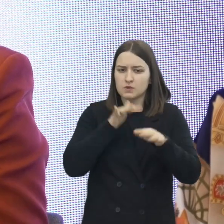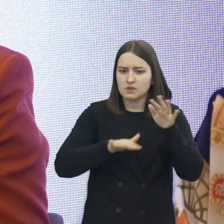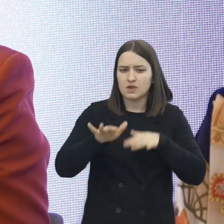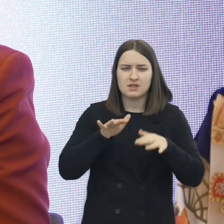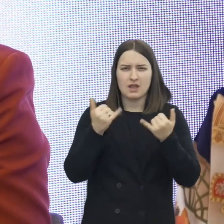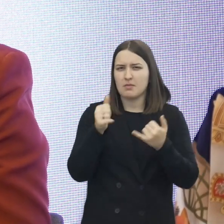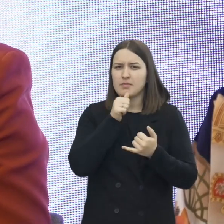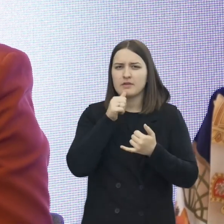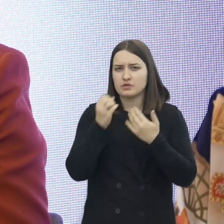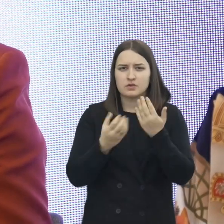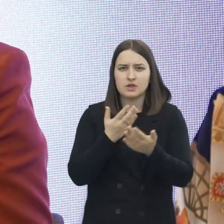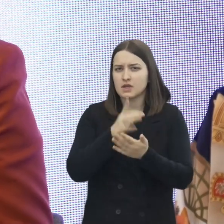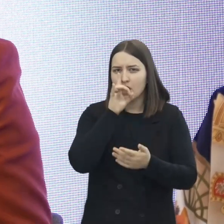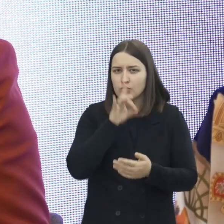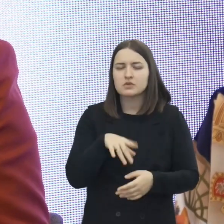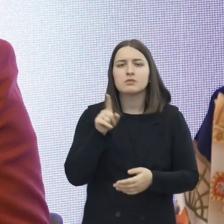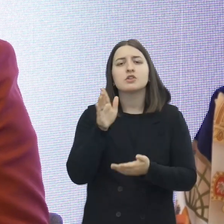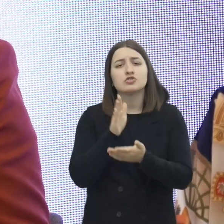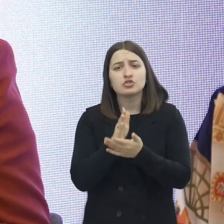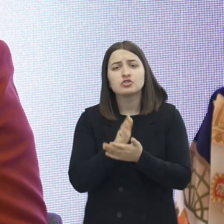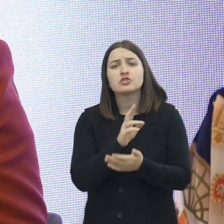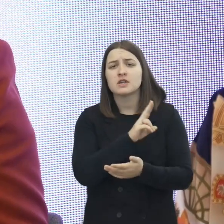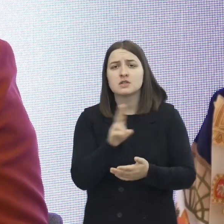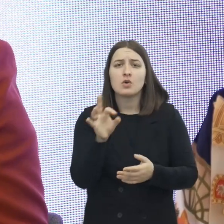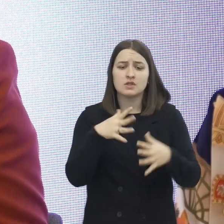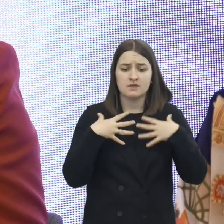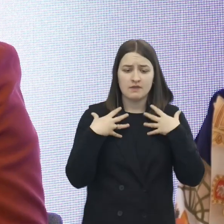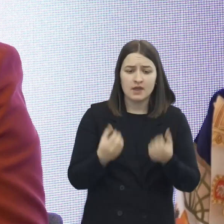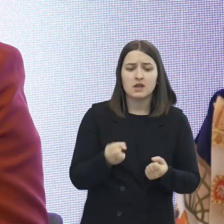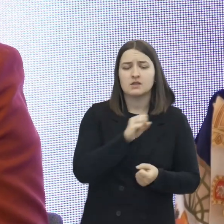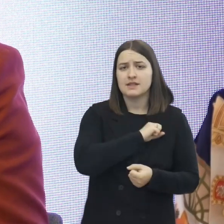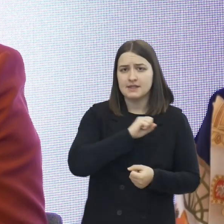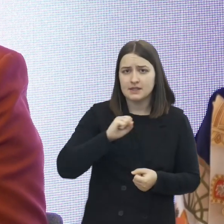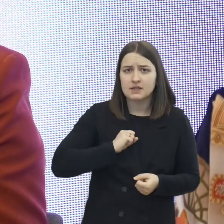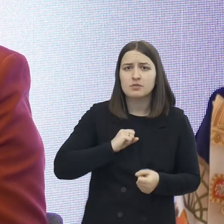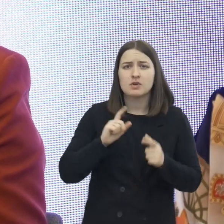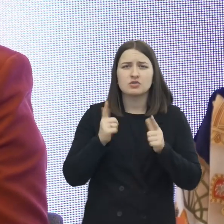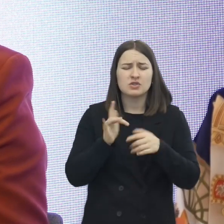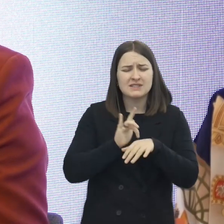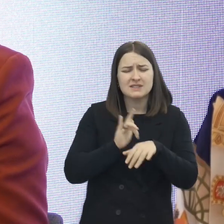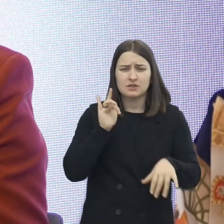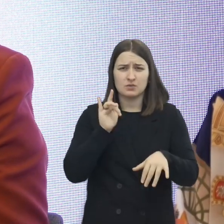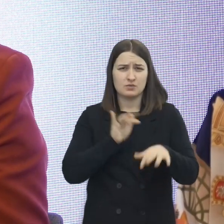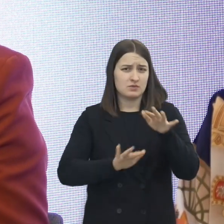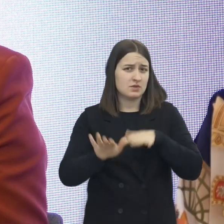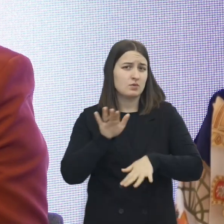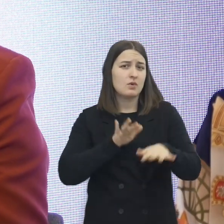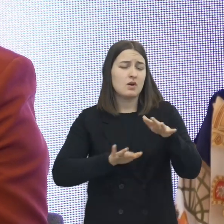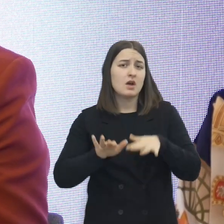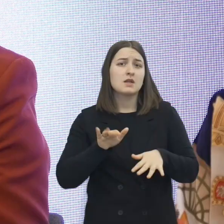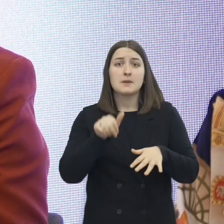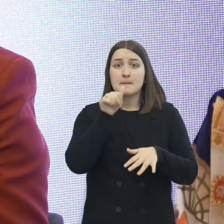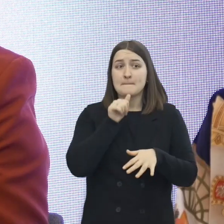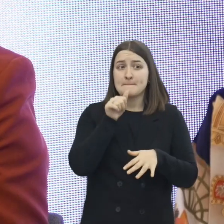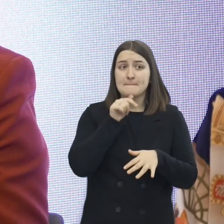nes nesinori atskleiti, bet yra tikrai ir dėl pavyzdžiui, sveikatos gydymo, kai yra žmogus labai pažeidžiamoje situacijoje ir susiduria